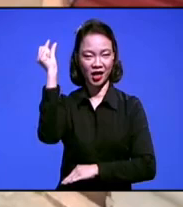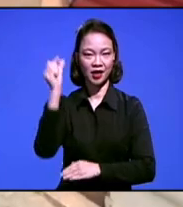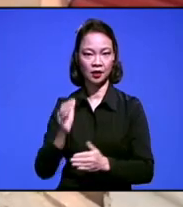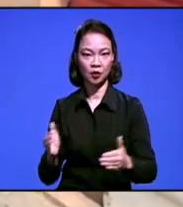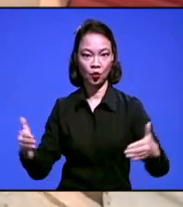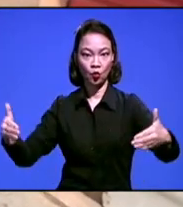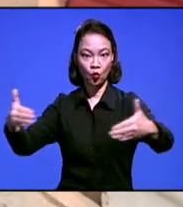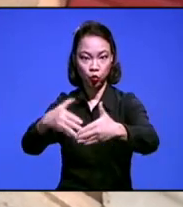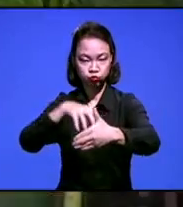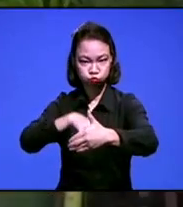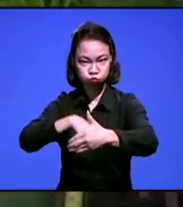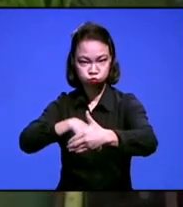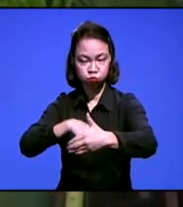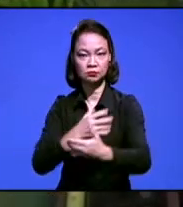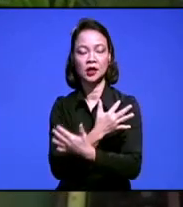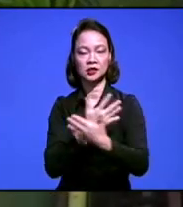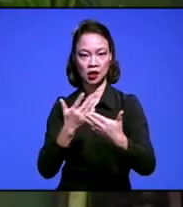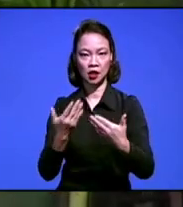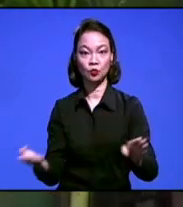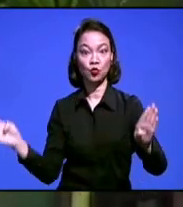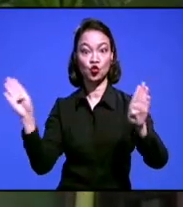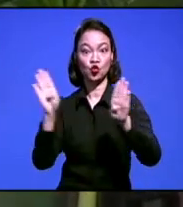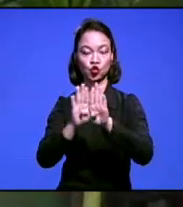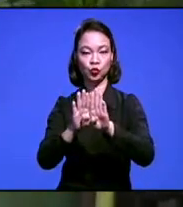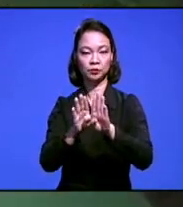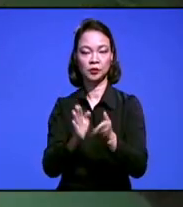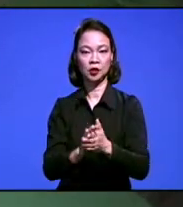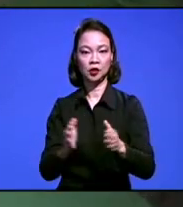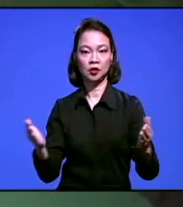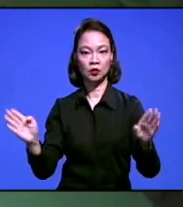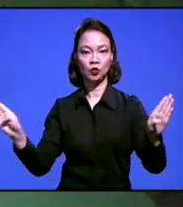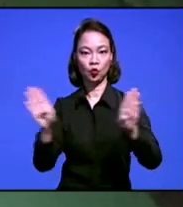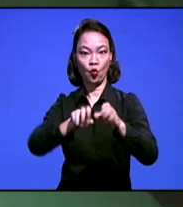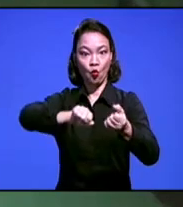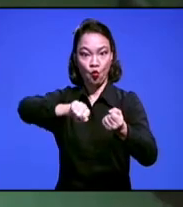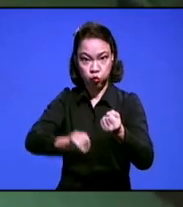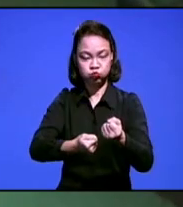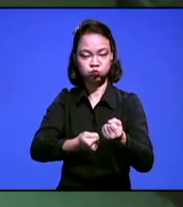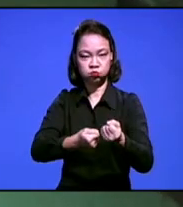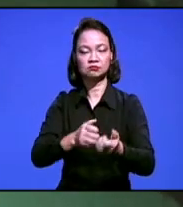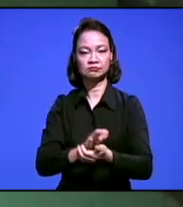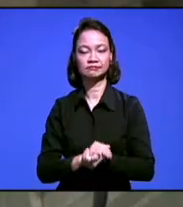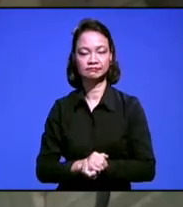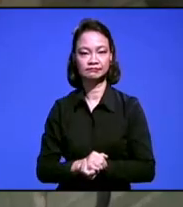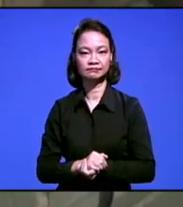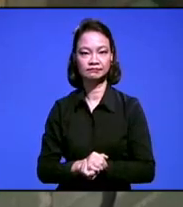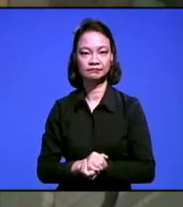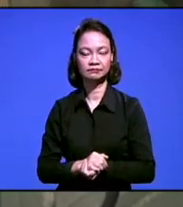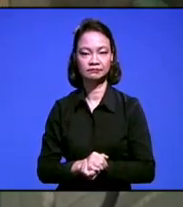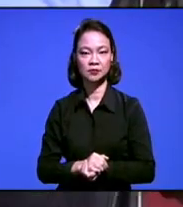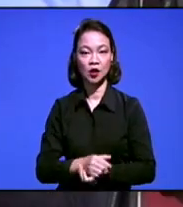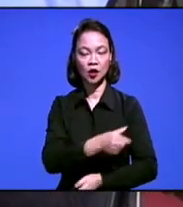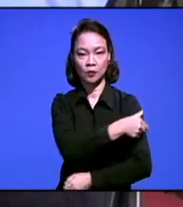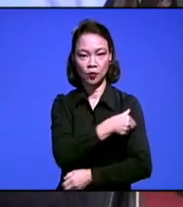lokal Lockdown Sejumlah warga bahkan menutup rapat pintu gerbang dengan kunci gembok pakai haitamy melaporkan